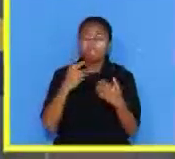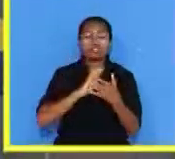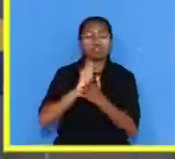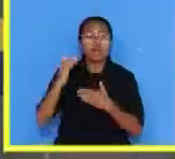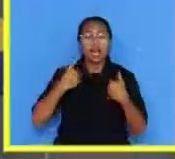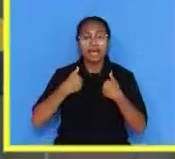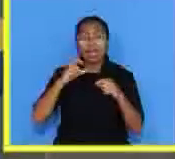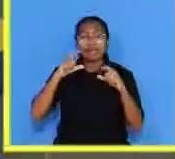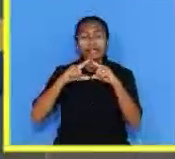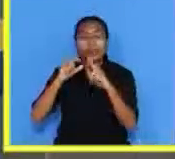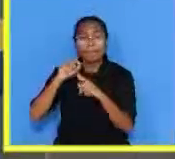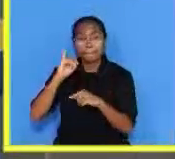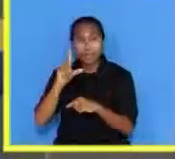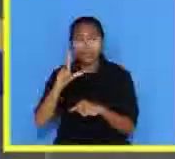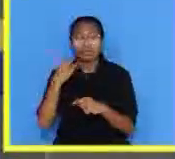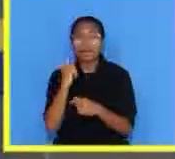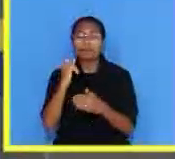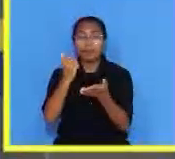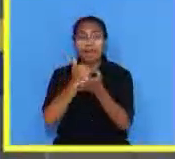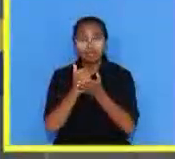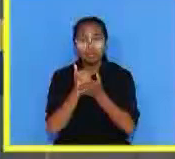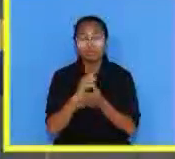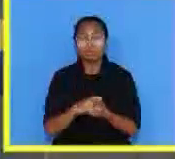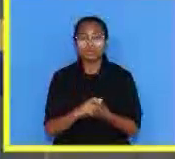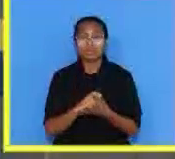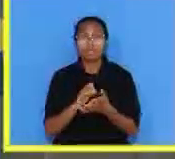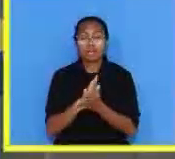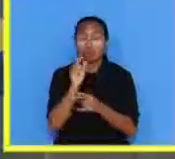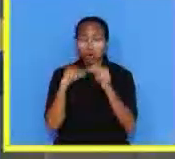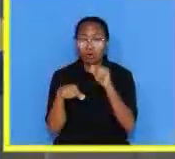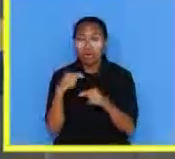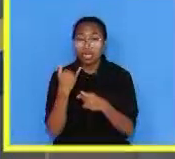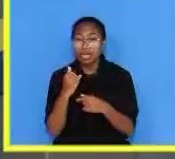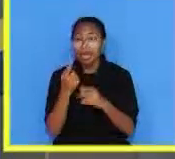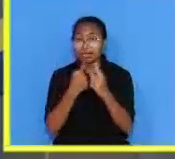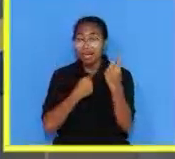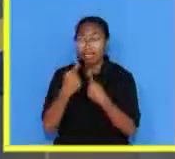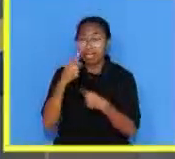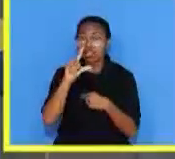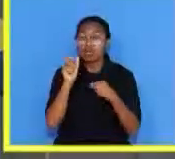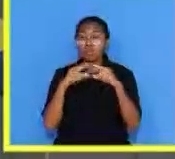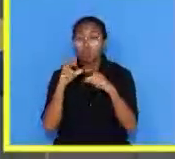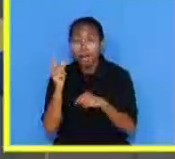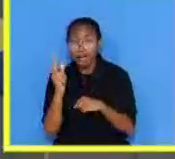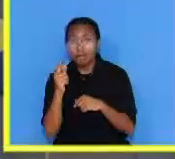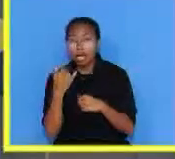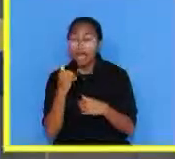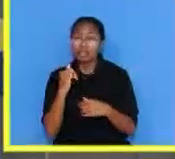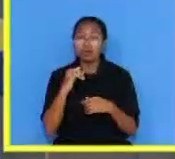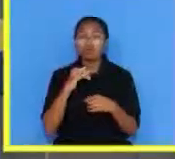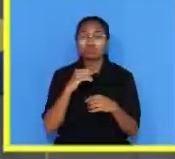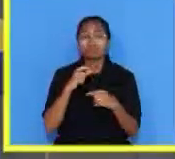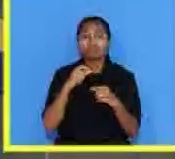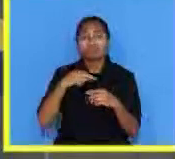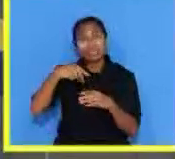membantu. Kemudian juga orang-orang yang saat ini mungkin datang ke Nusa Tenggara Timur ada tugas atau mungkin ada kegiatan apapun